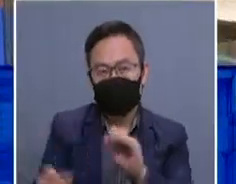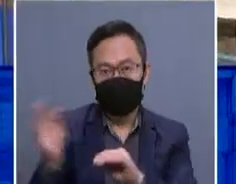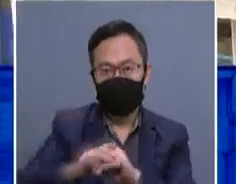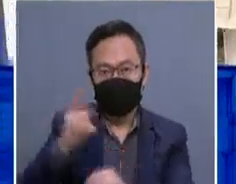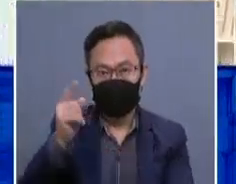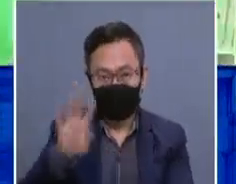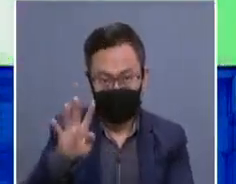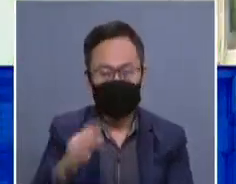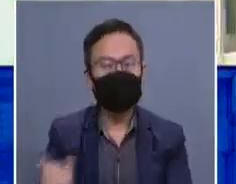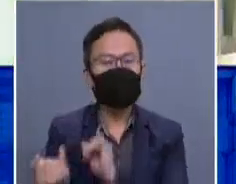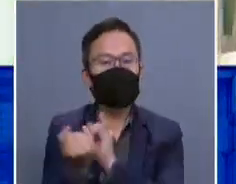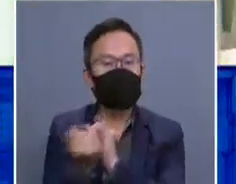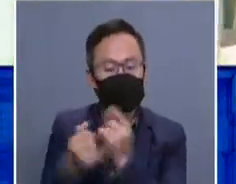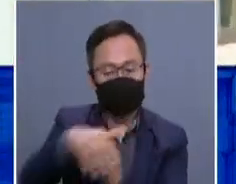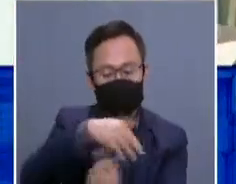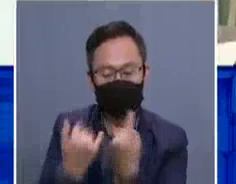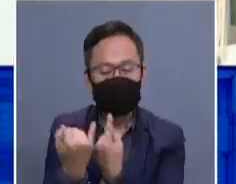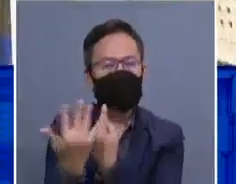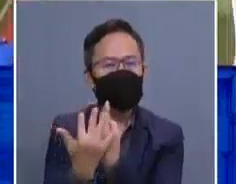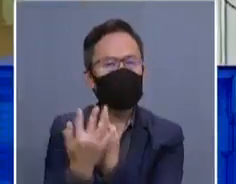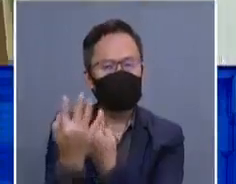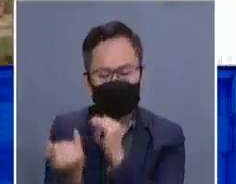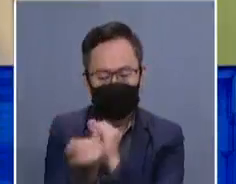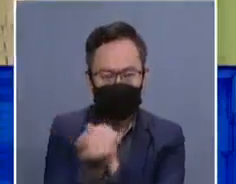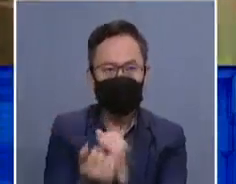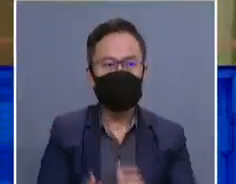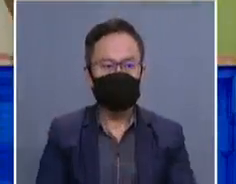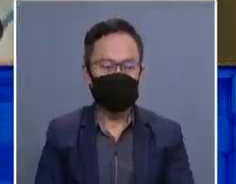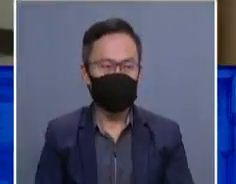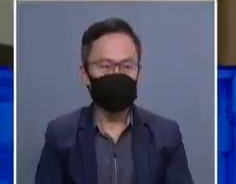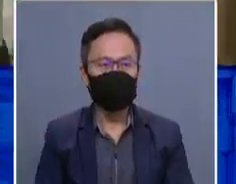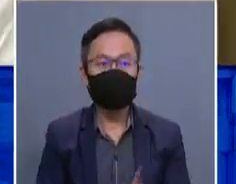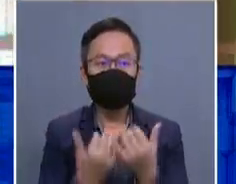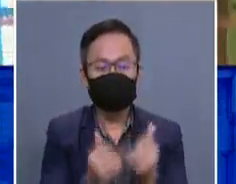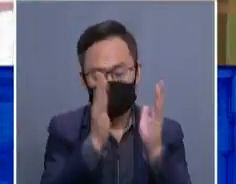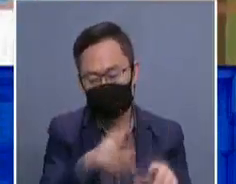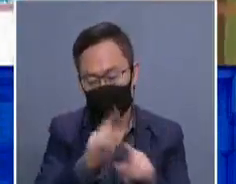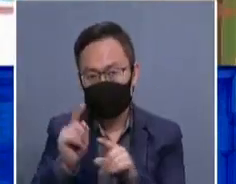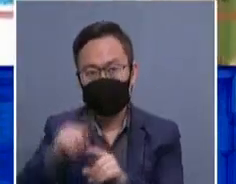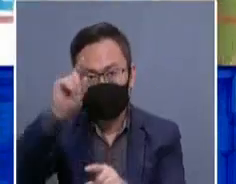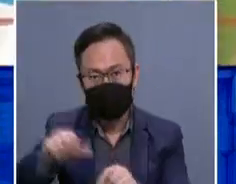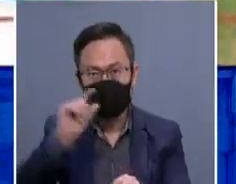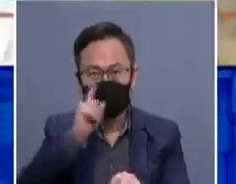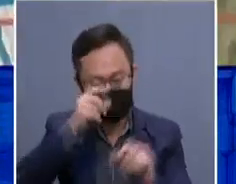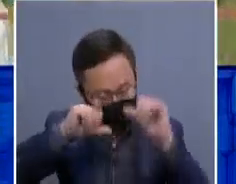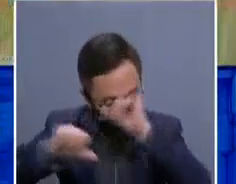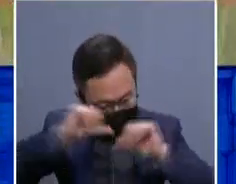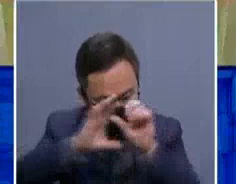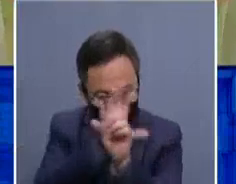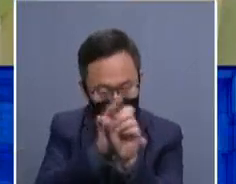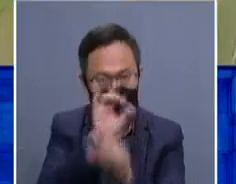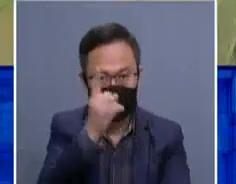วัติพูดคุยใกล้ชิดกับผู้ที่ติดเชื้อใหม่อีก4คนนะคะได้ถูกนัดหมายให้ไปตรวจหาเชื้อในวันนี้ด้ว